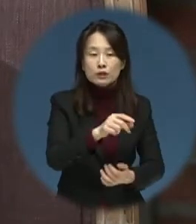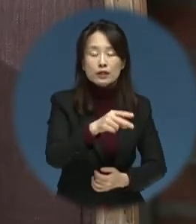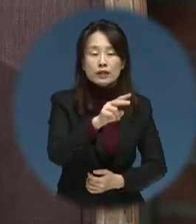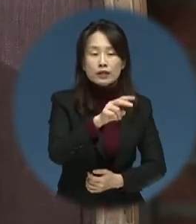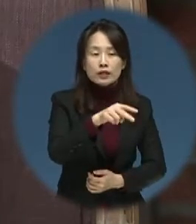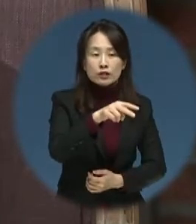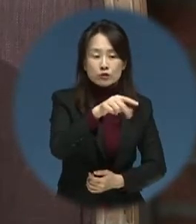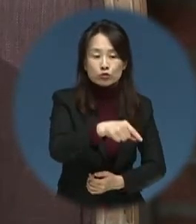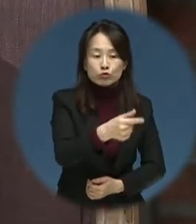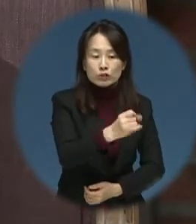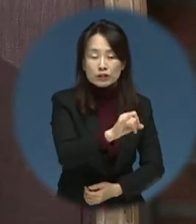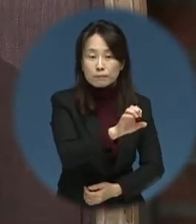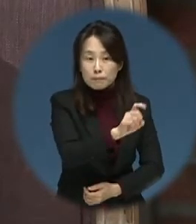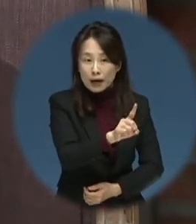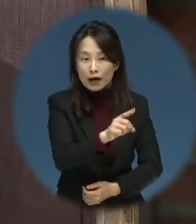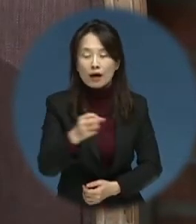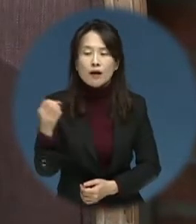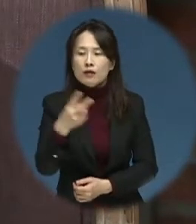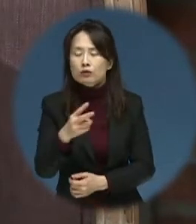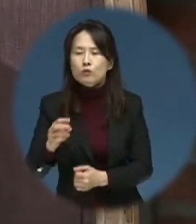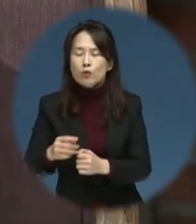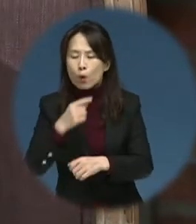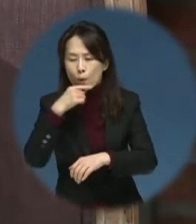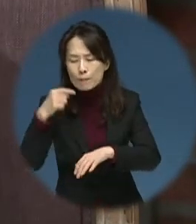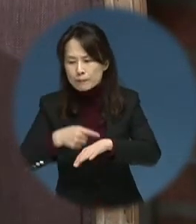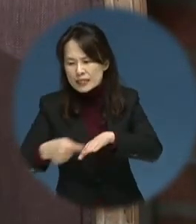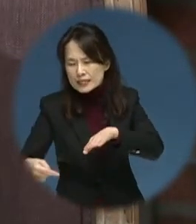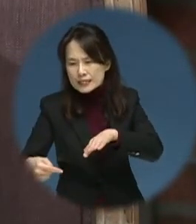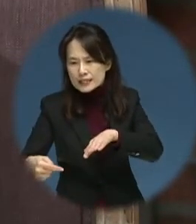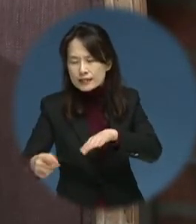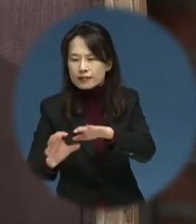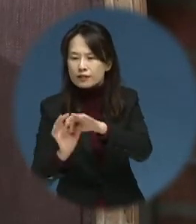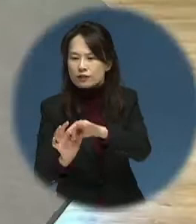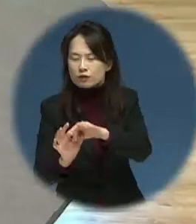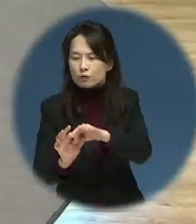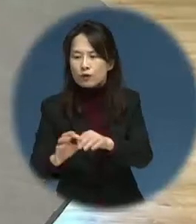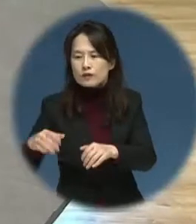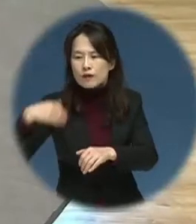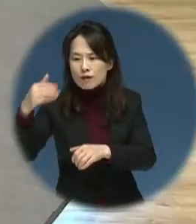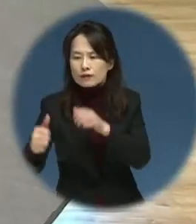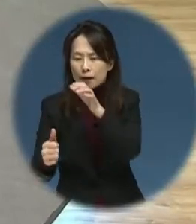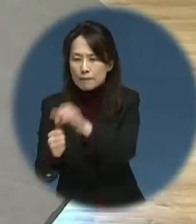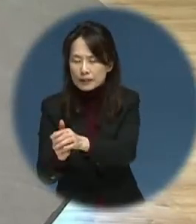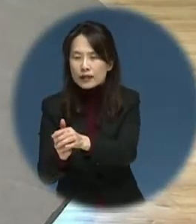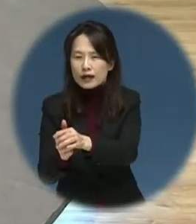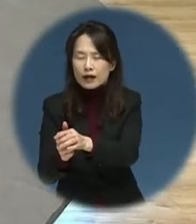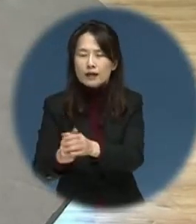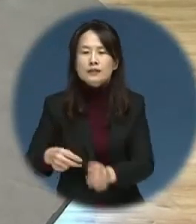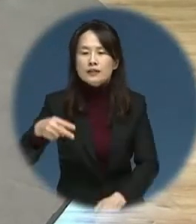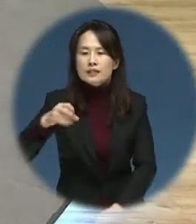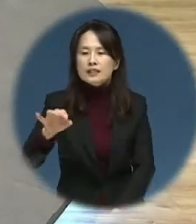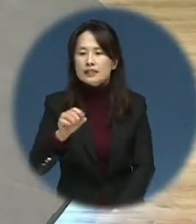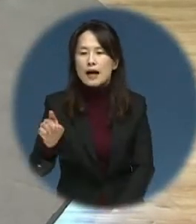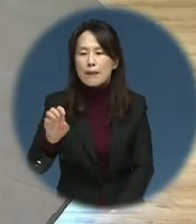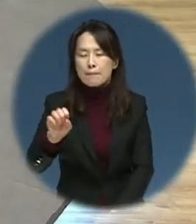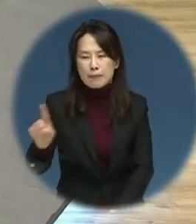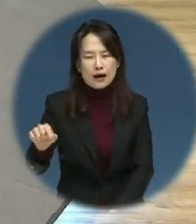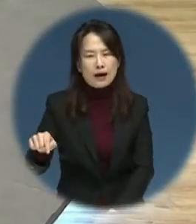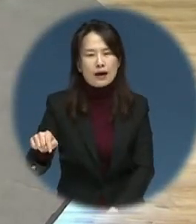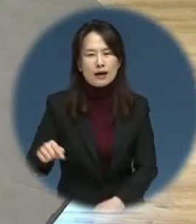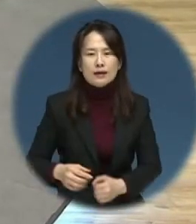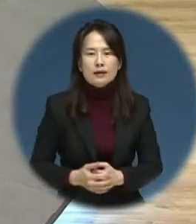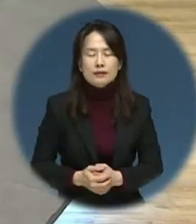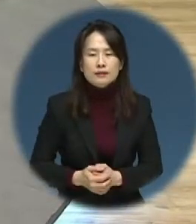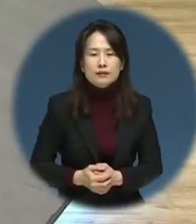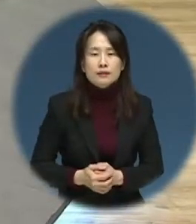후계자가 되어야지. 예. 이런 주장하는 사람들이 시아파인데요. 근데 이제 무함마트가 이제 가베잔적